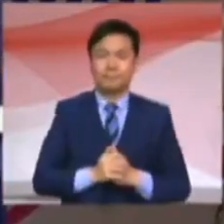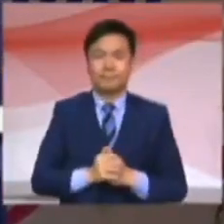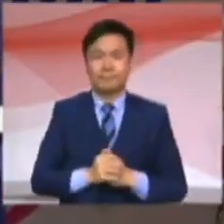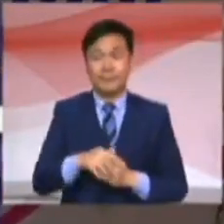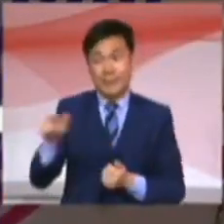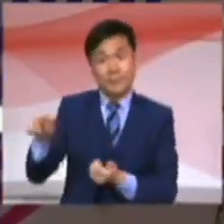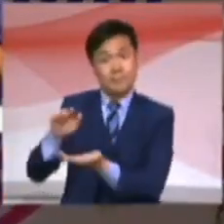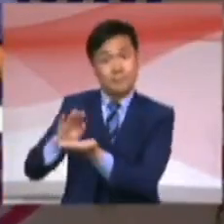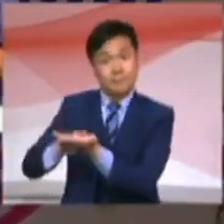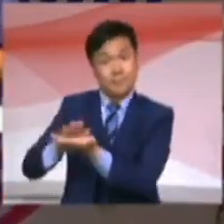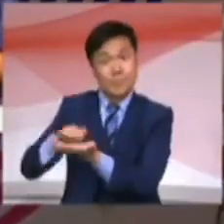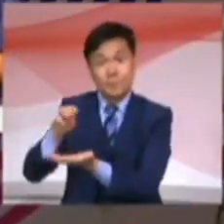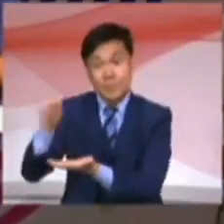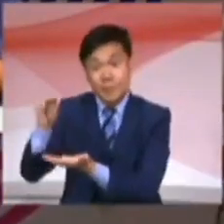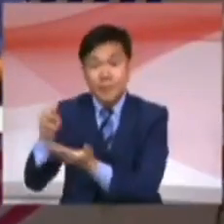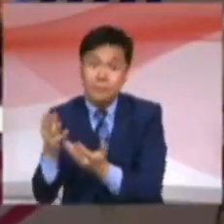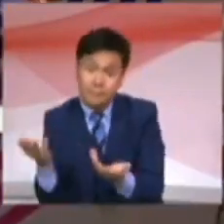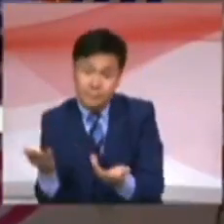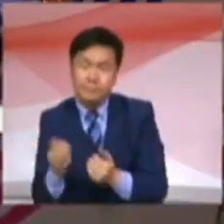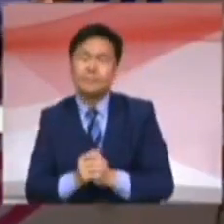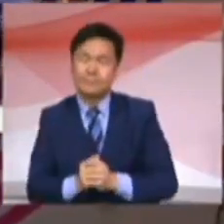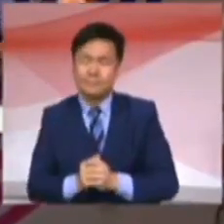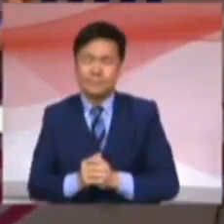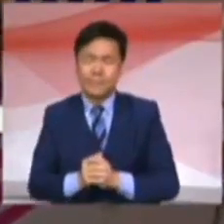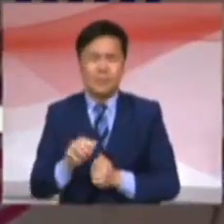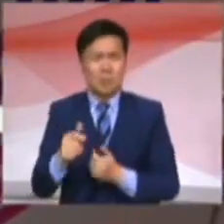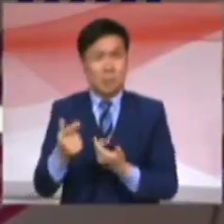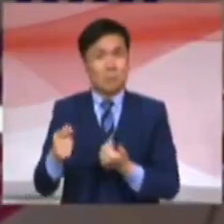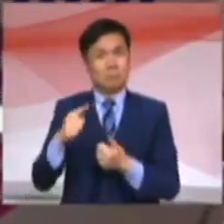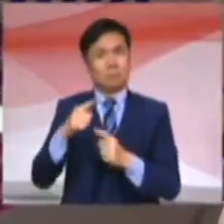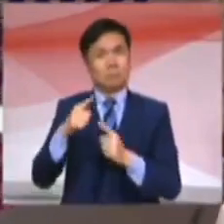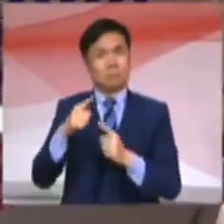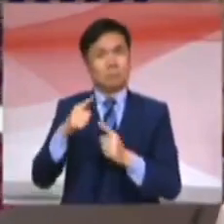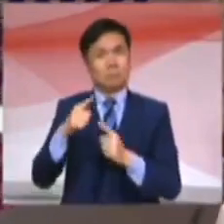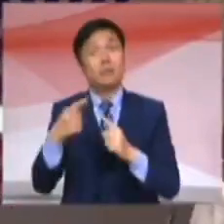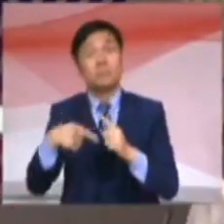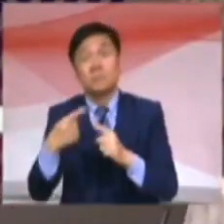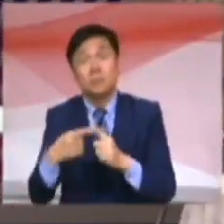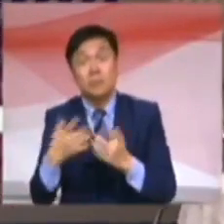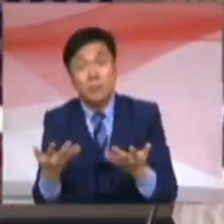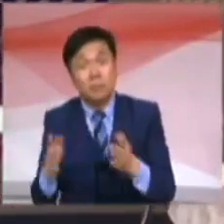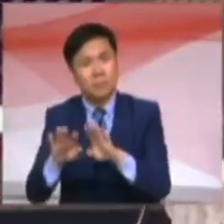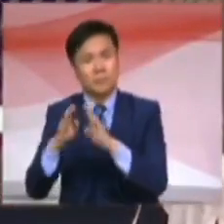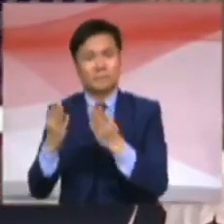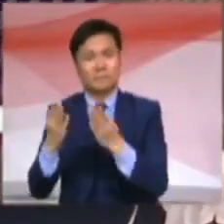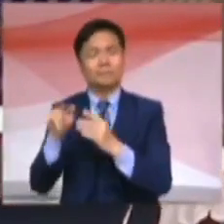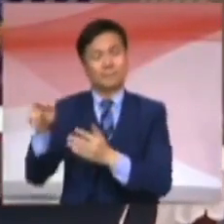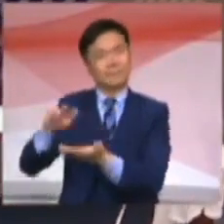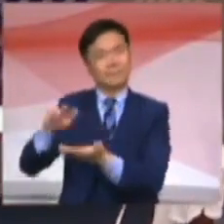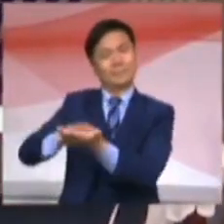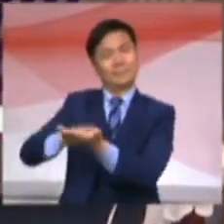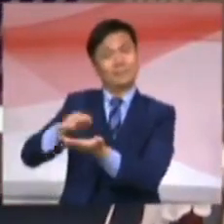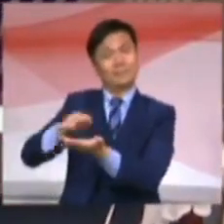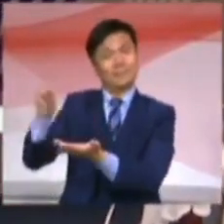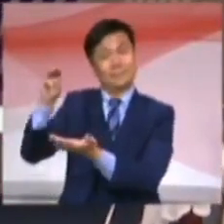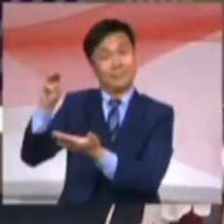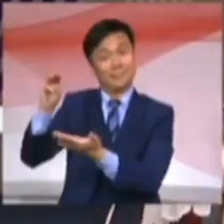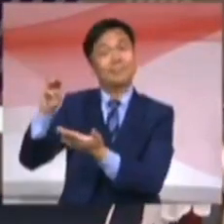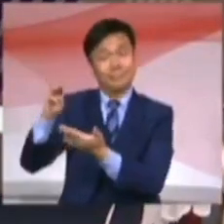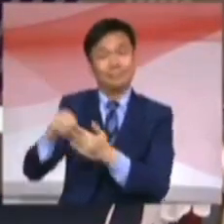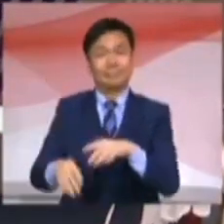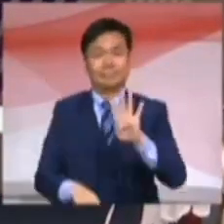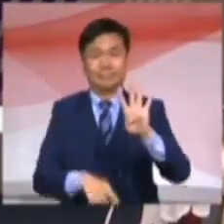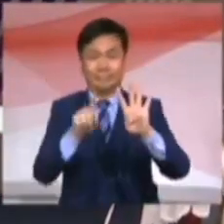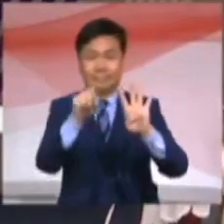Seterusnya, murid sekolah menengah. Tentu ada yang bertanya bila. Dan tarikh untuk murid sekolah menengah adalah